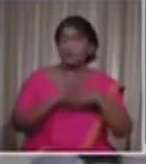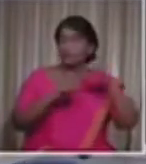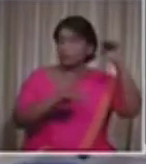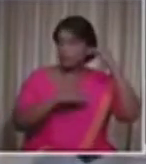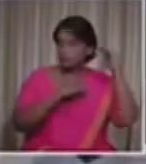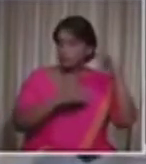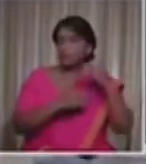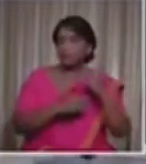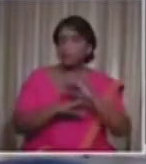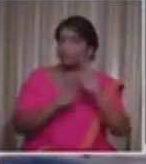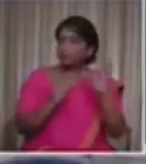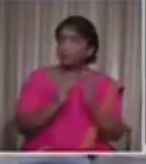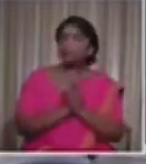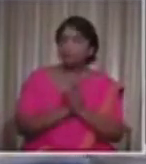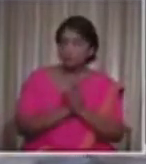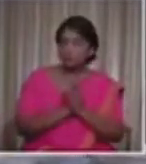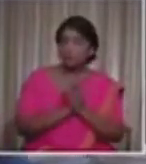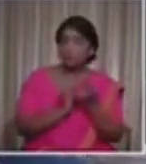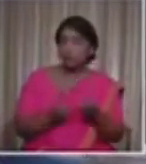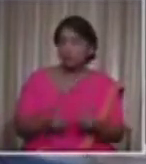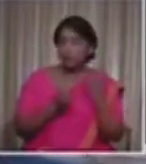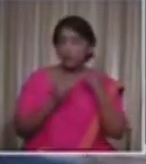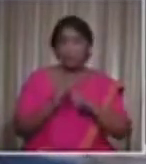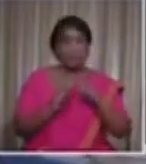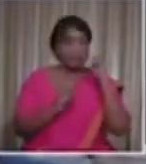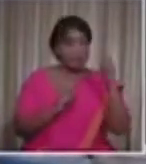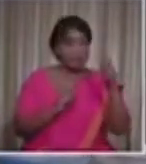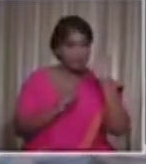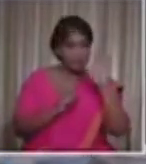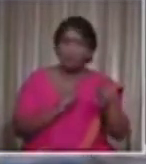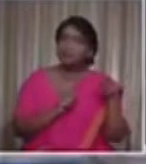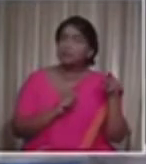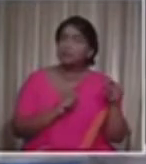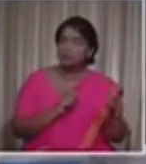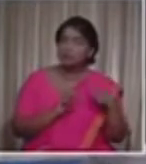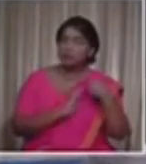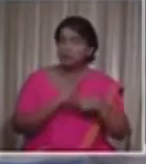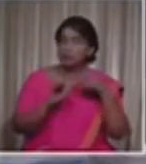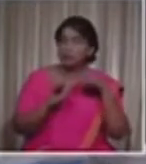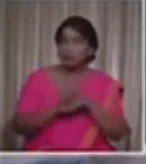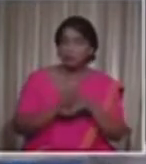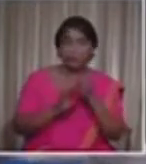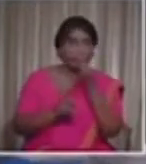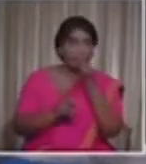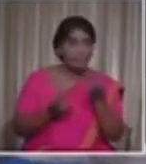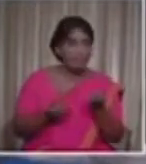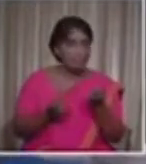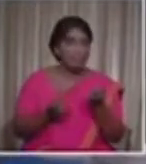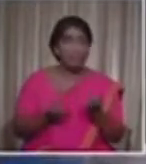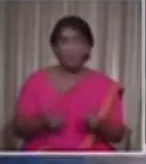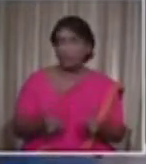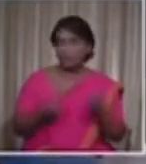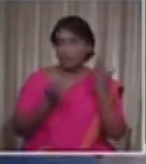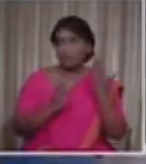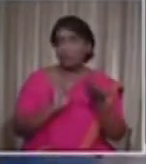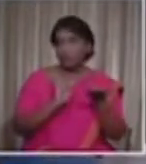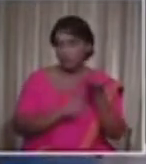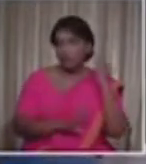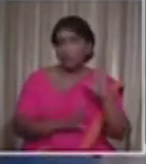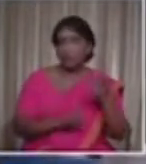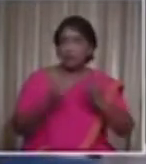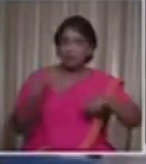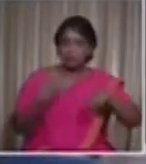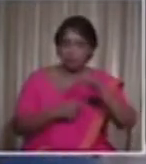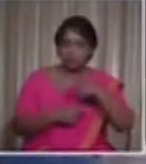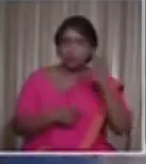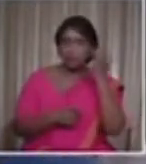කරන භාණ්ඩ සඳහා අධික මිලක් ගෙවීමට සිදුවීම නිසා රට තුළ භාණ්ඩ මිල ඉහළ යාමක් සිදුව ඇති බව අපි සියලු